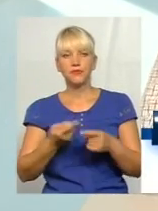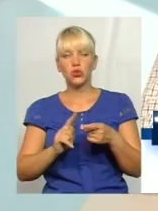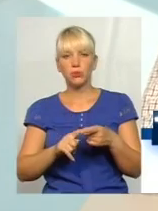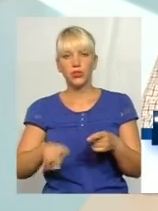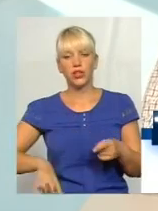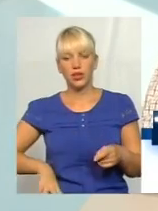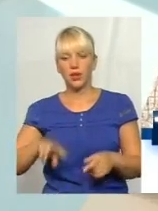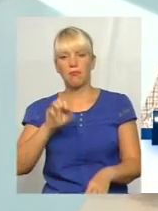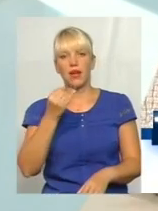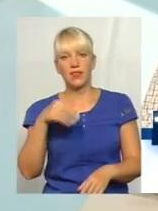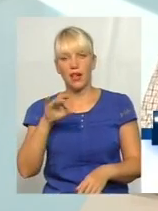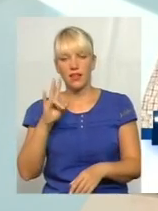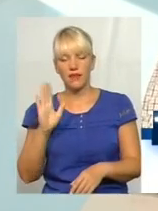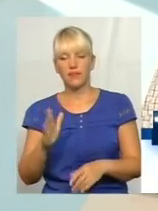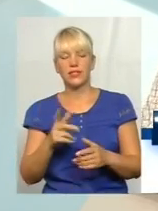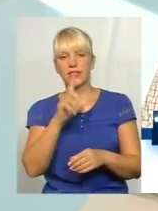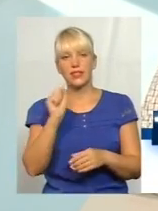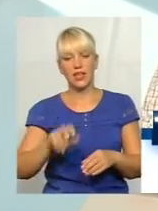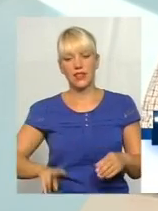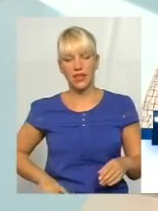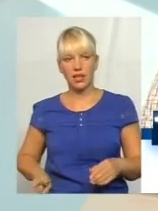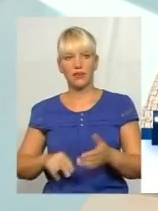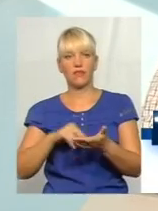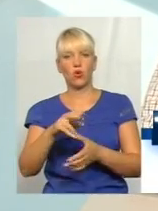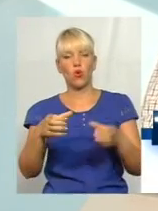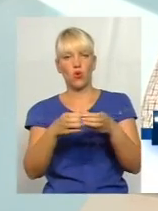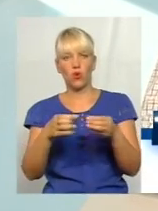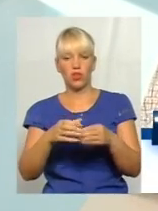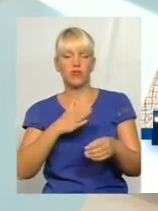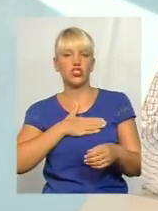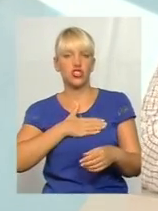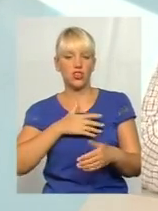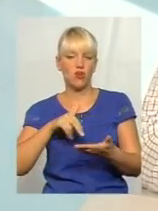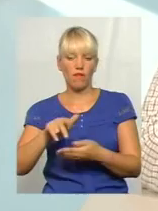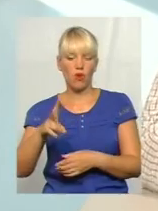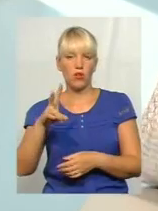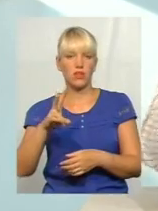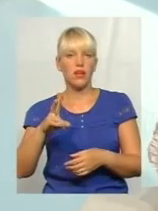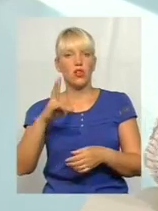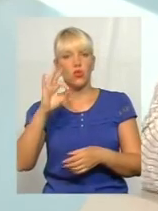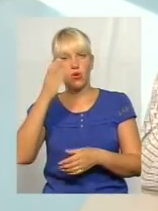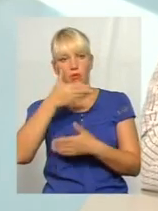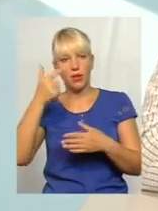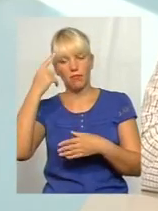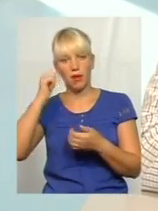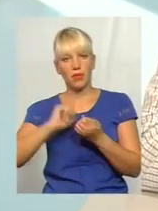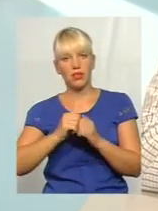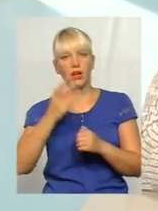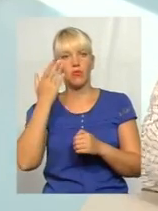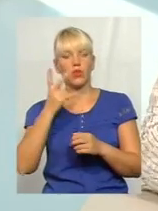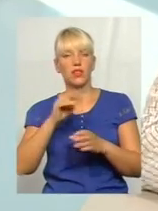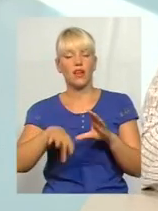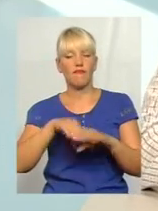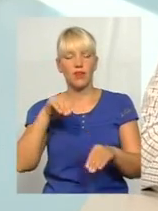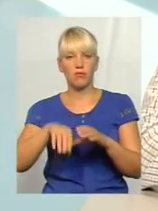директор Майдані задире ректора виходив колектив щиро виходив але ми пам'ятаємо що і на виборах за агітацію на